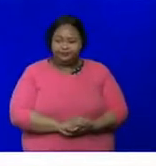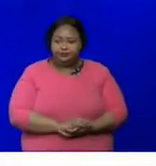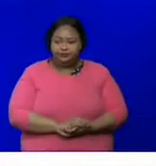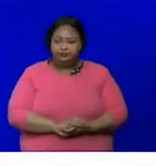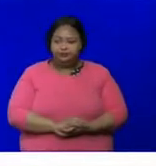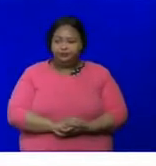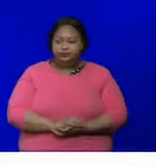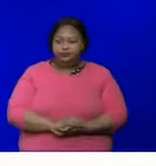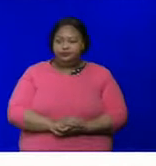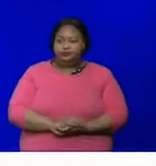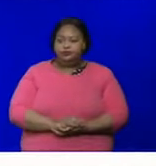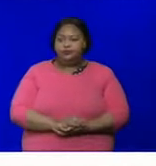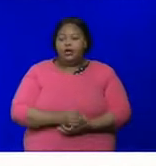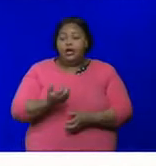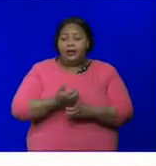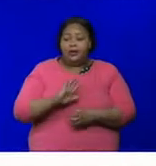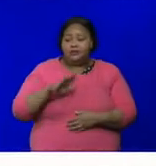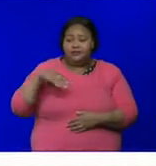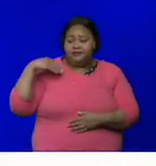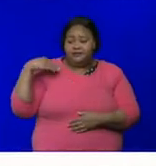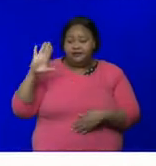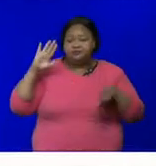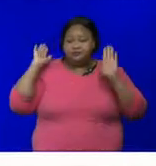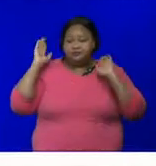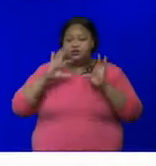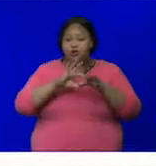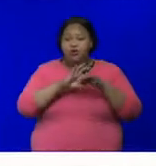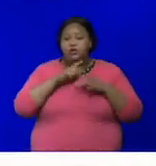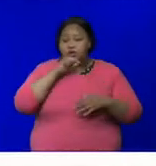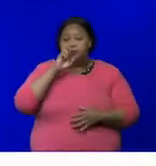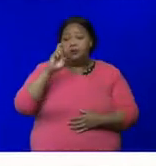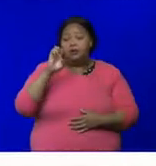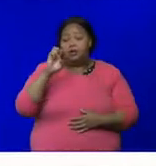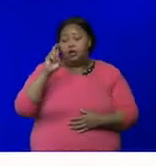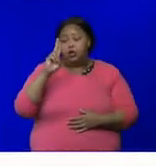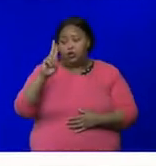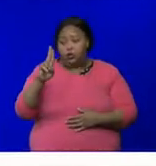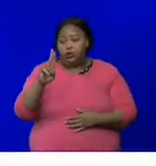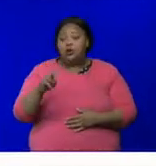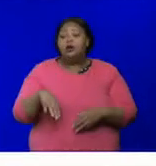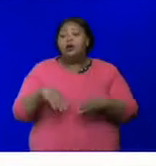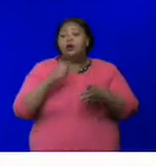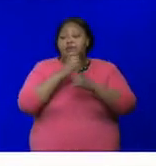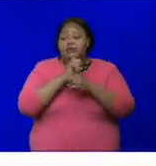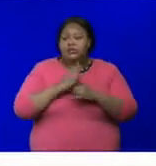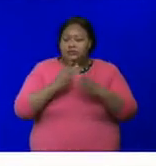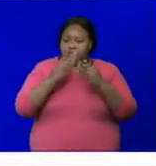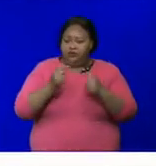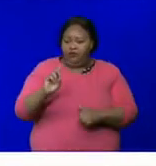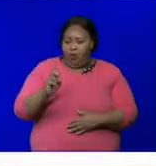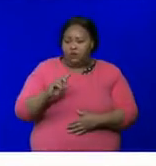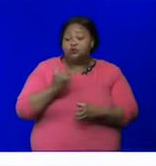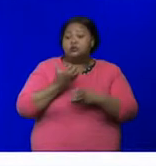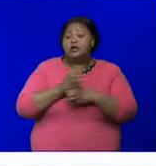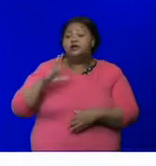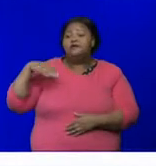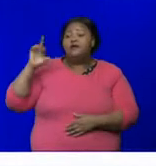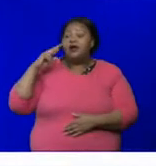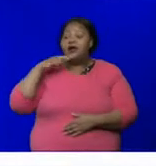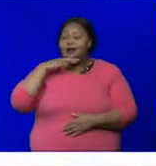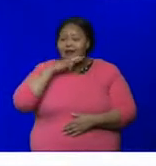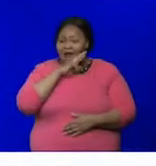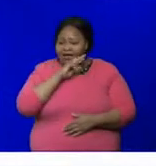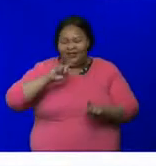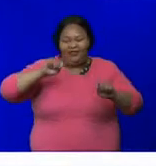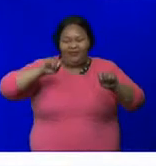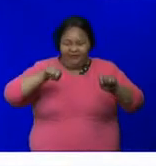Inhlangano European Union seyihlele kuthatha inyathelo letinsha kugodla emathuba ekuthi livele Russia likhona ukuthenga